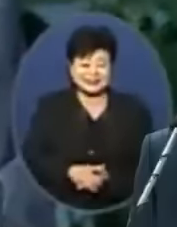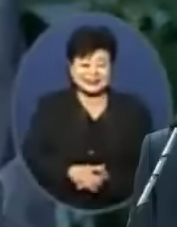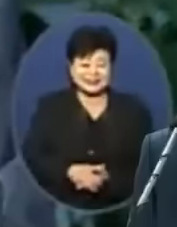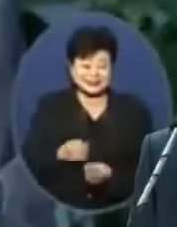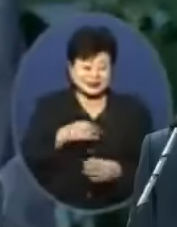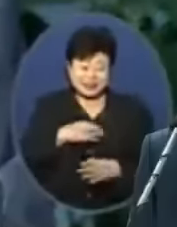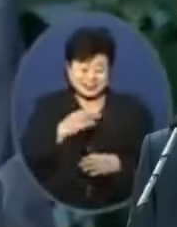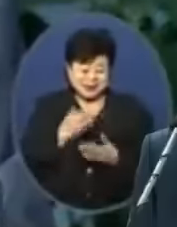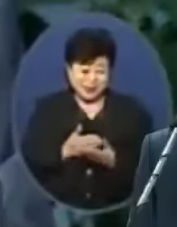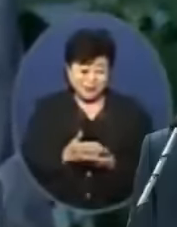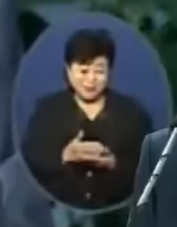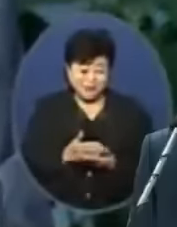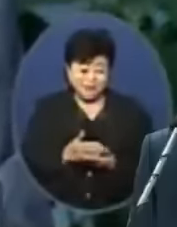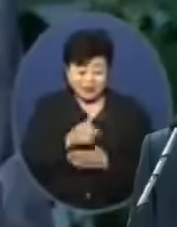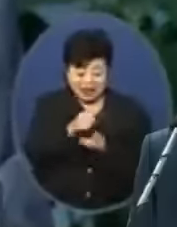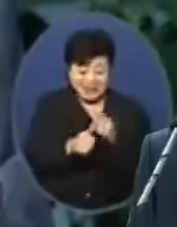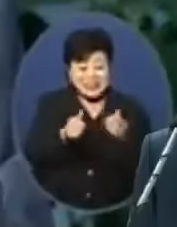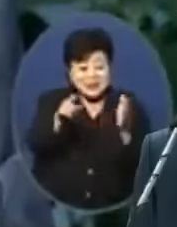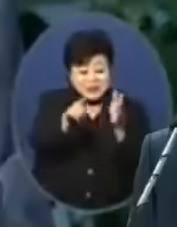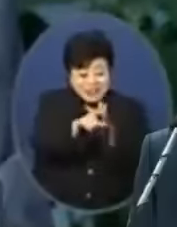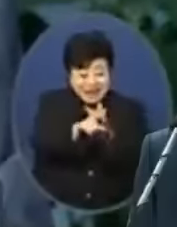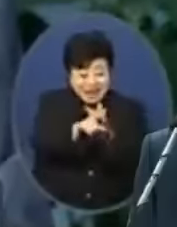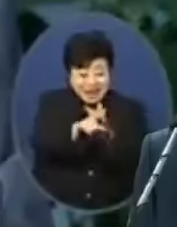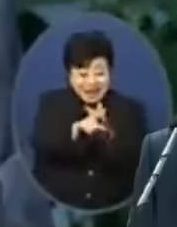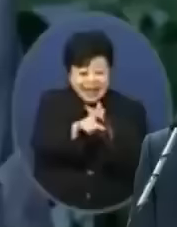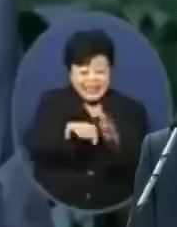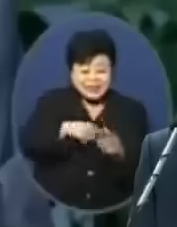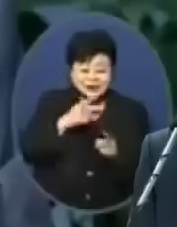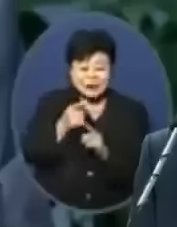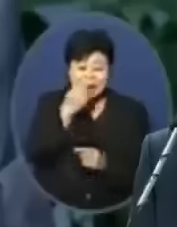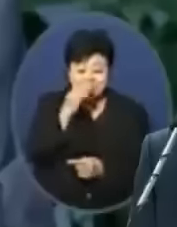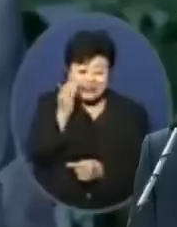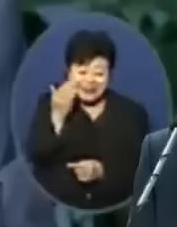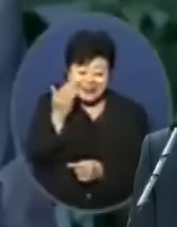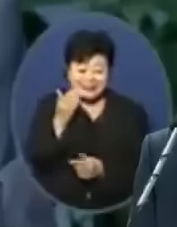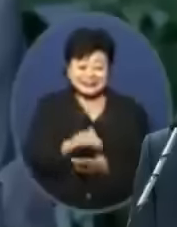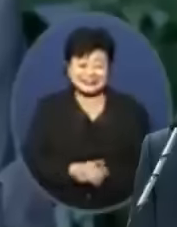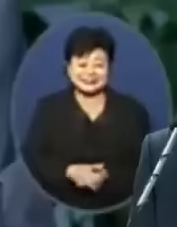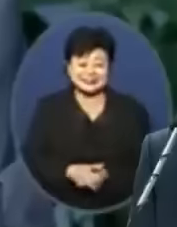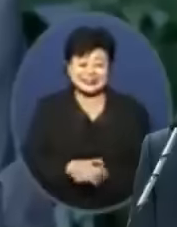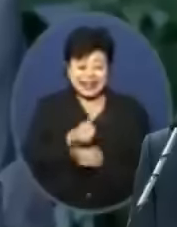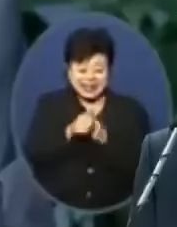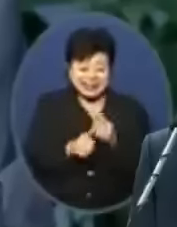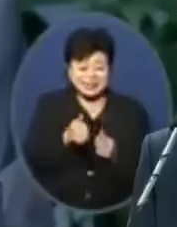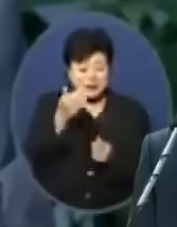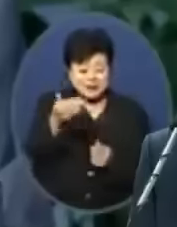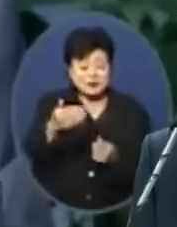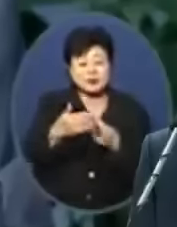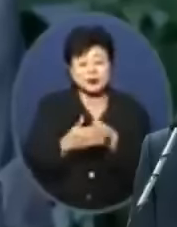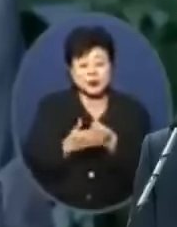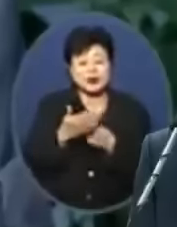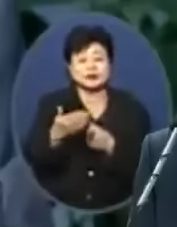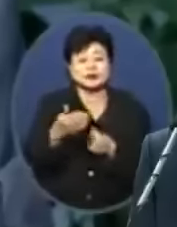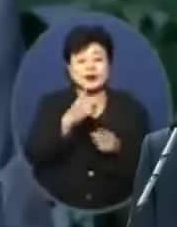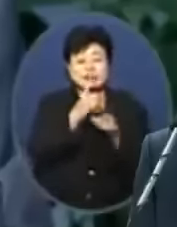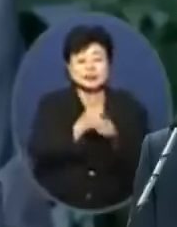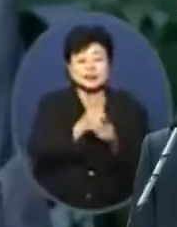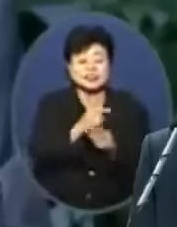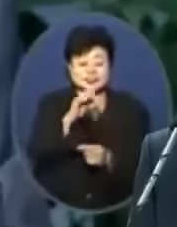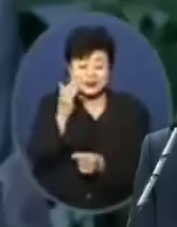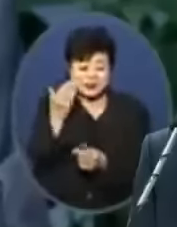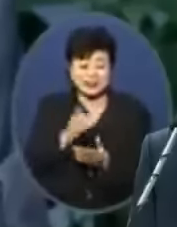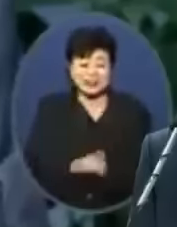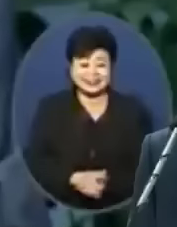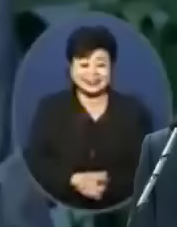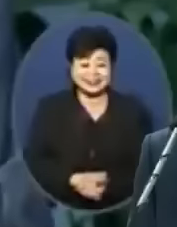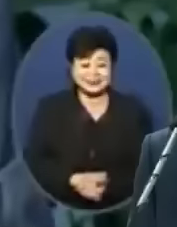두려워하지 말라, 하나님을 믿으라고 스스로 말할 수가 있고 하나님이 여러분을 도우심으로 승리로 나올 수가 있는